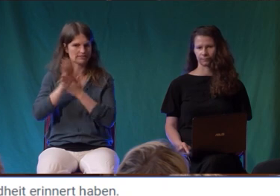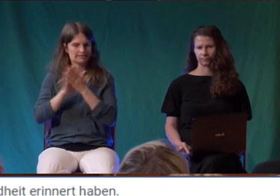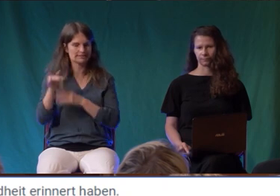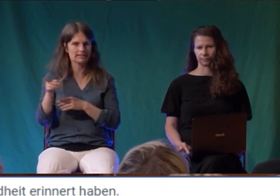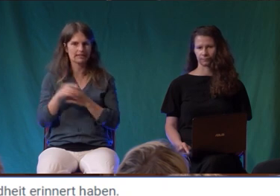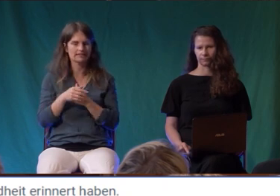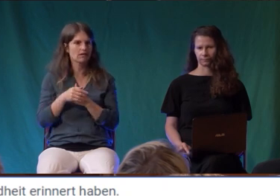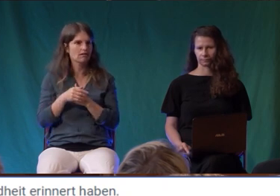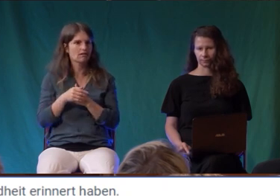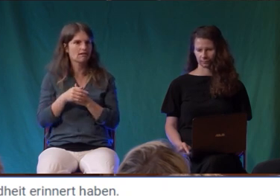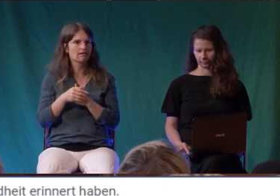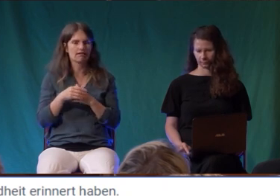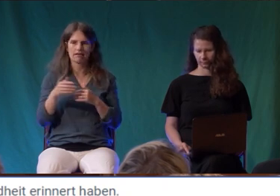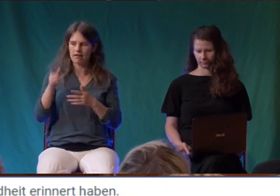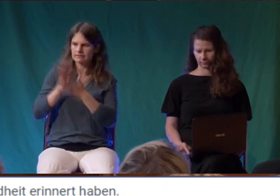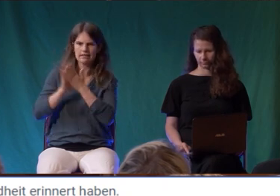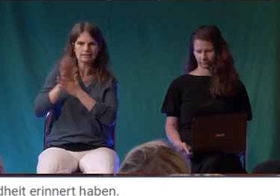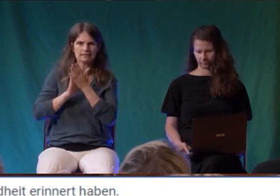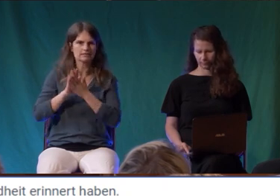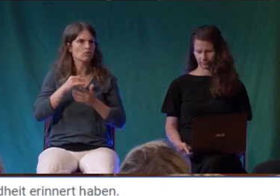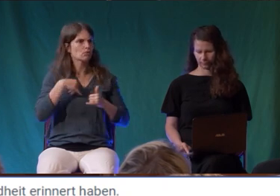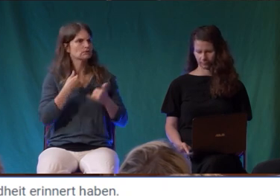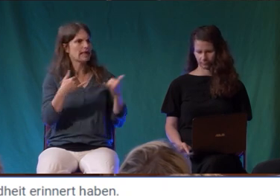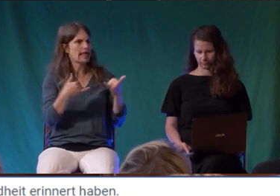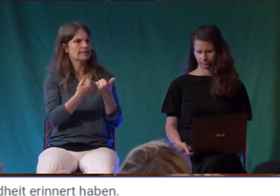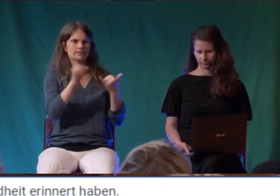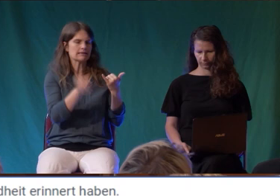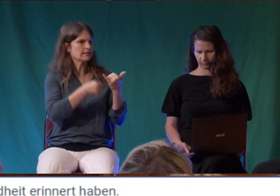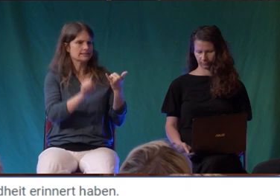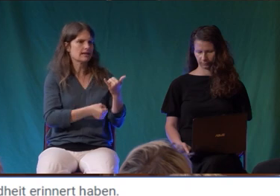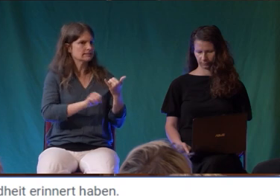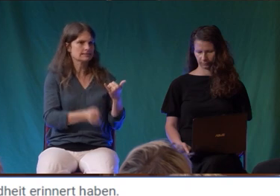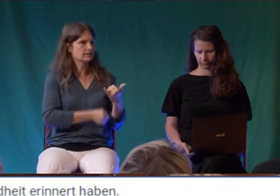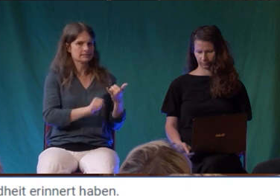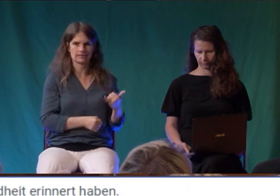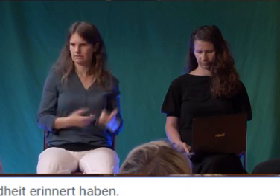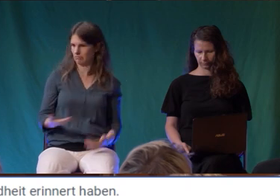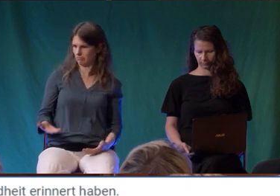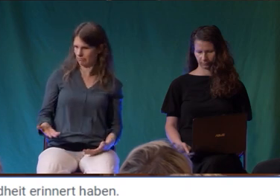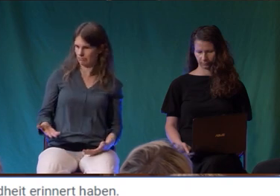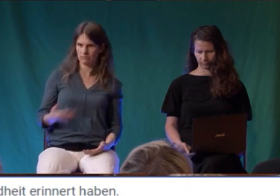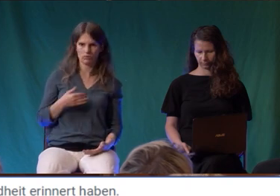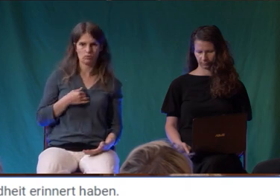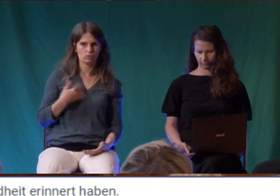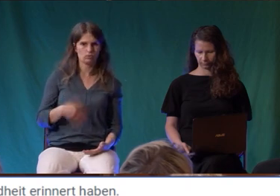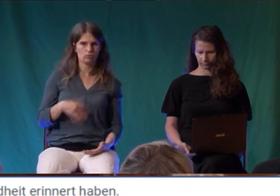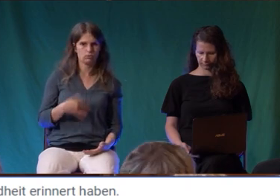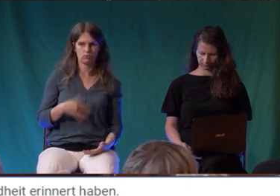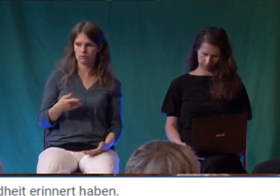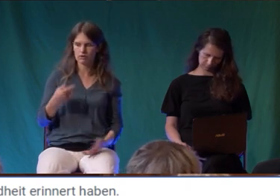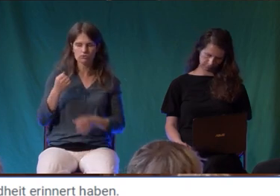ihre Eltern alles nicht konnten das war für die in der Erinnerung sehr eindrücklich dass die sich daran erinnert haben was ihre Mütter oder Väter nicht gut